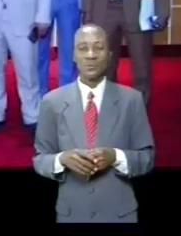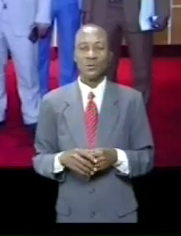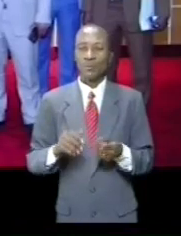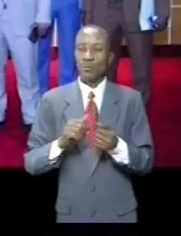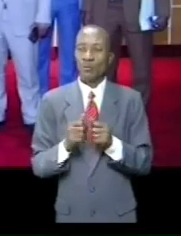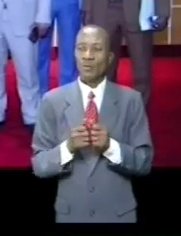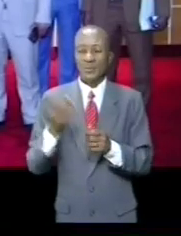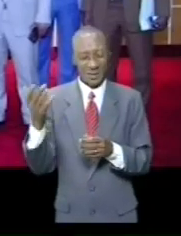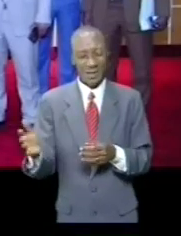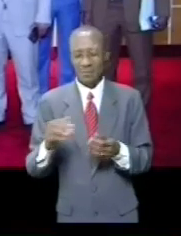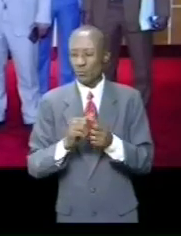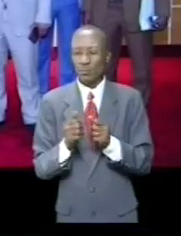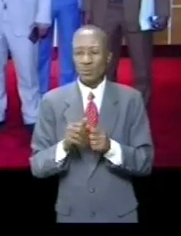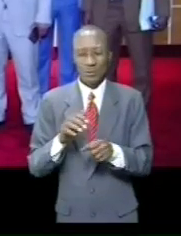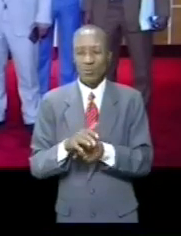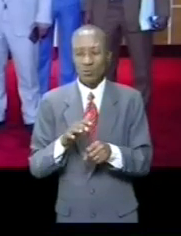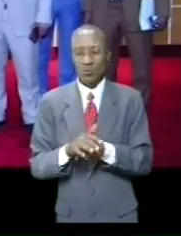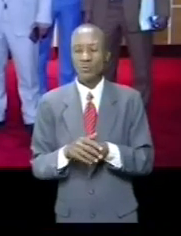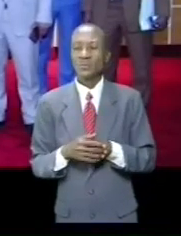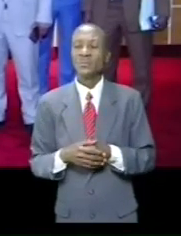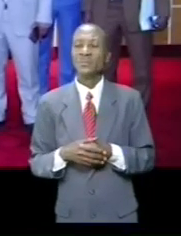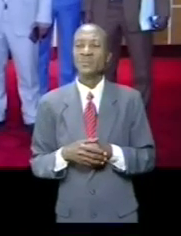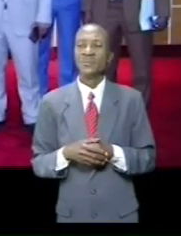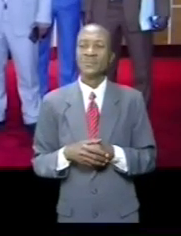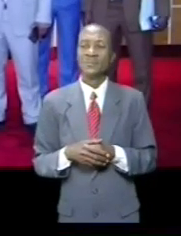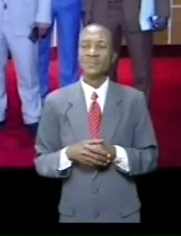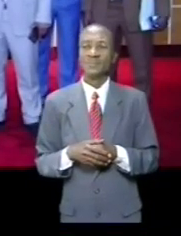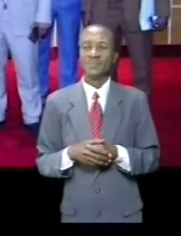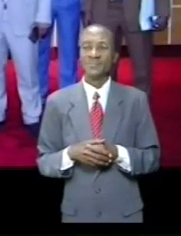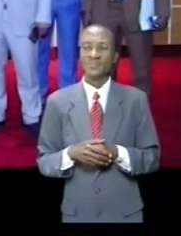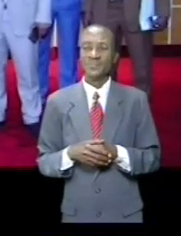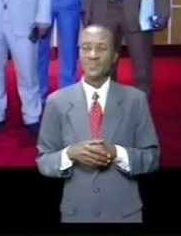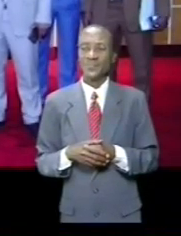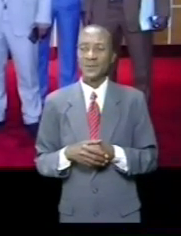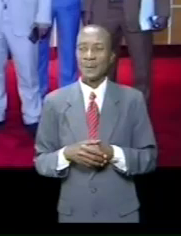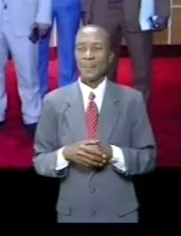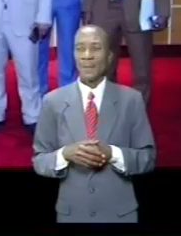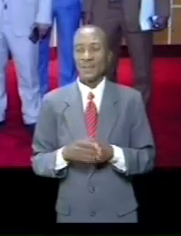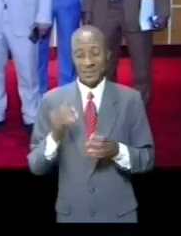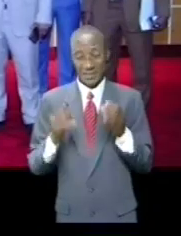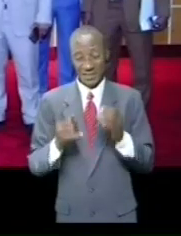érosions. Et si on y prend garde,